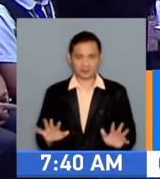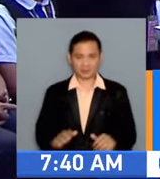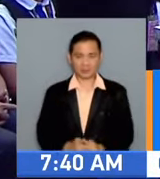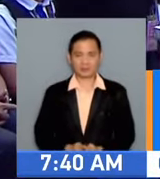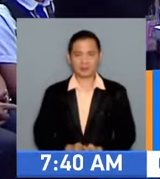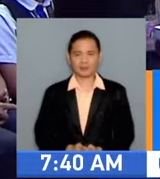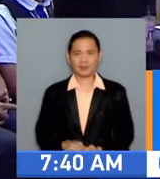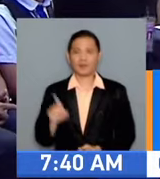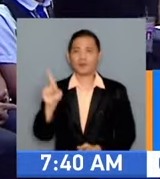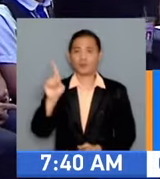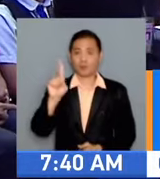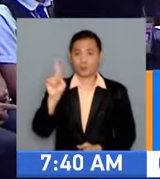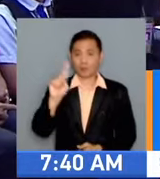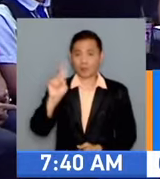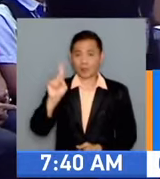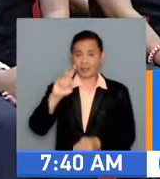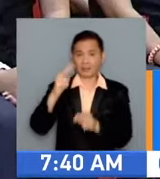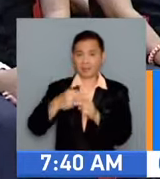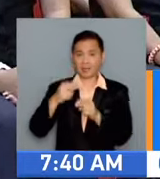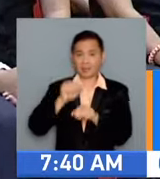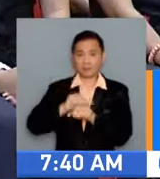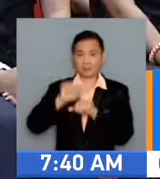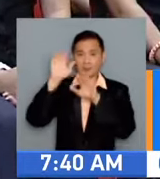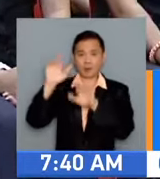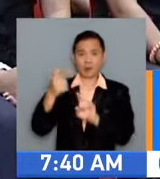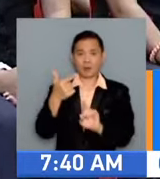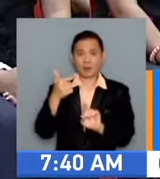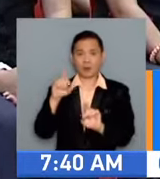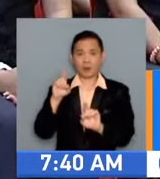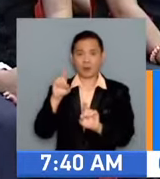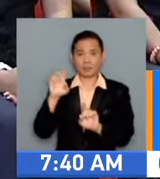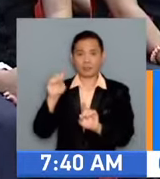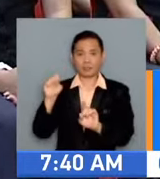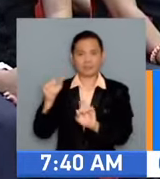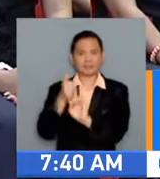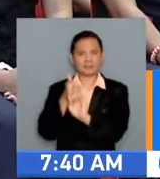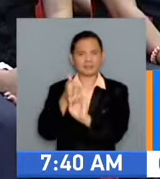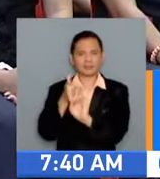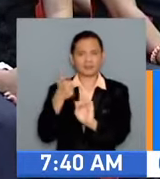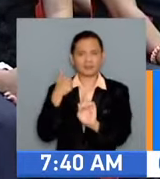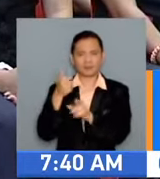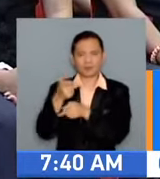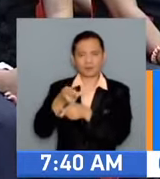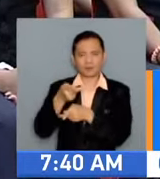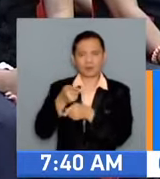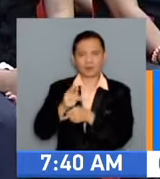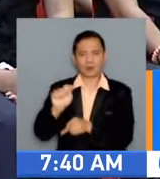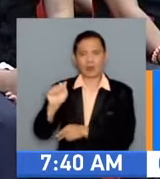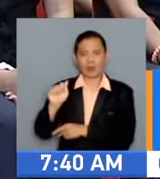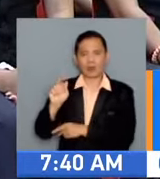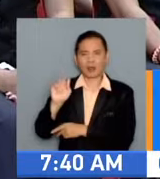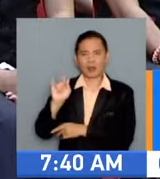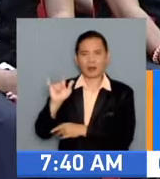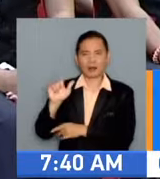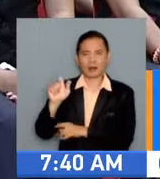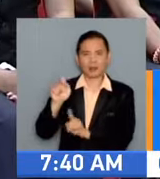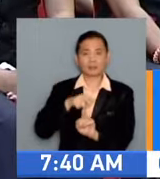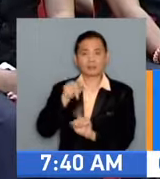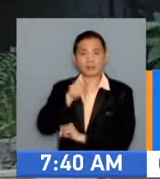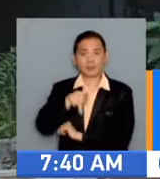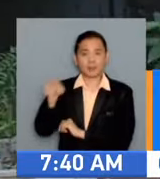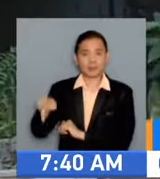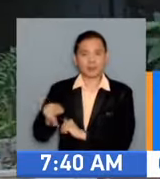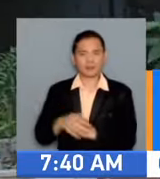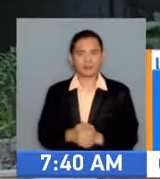mountain goddess na ayon sa Philippine mythology ay tagapagbantay ng Mount Arayat sa Pampanga? Go! Maria Sinukuan po. Maria Sinukuan